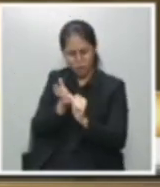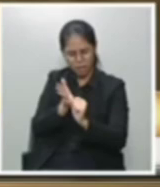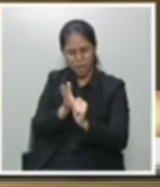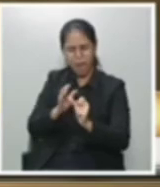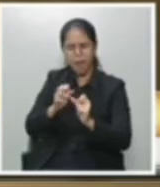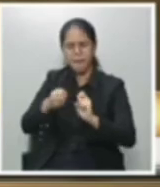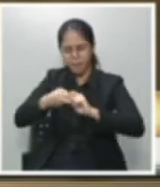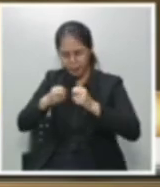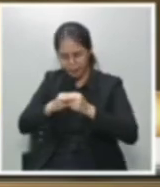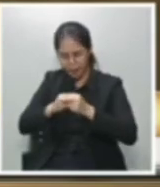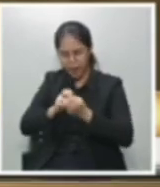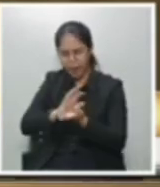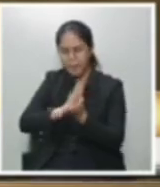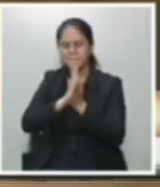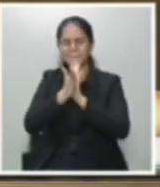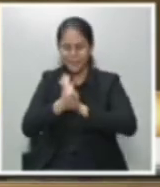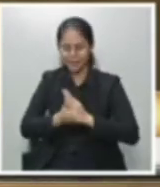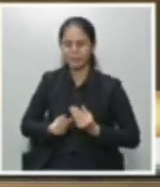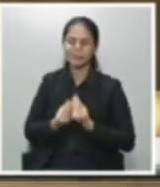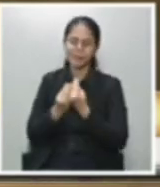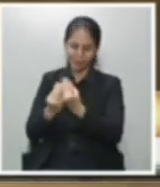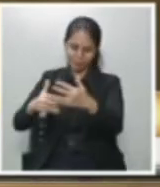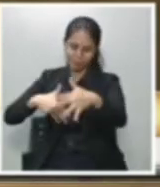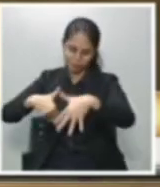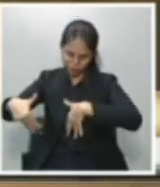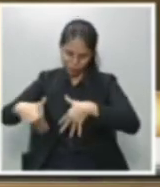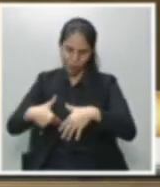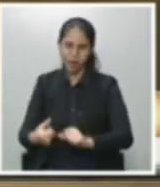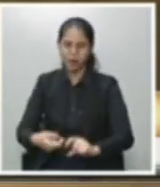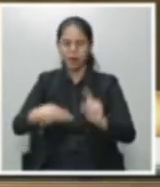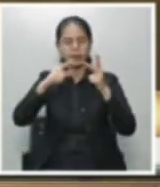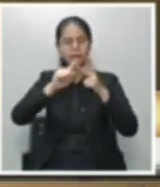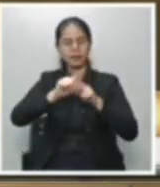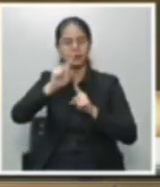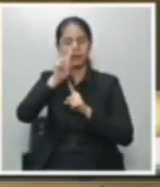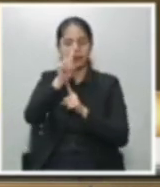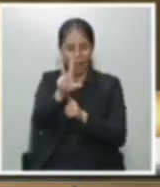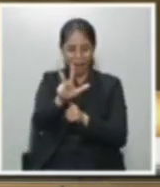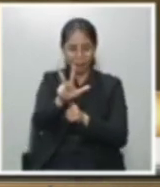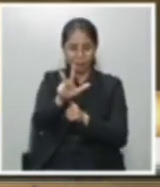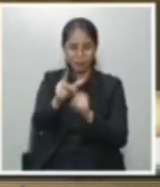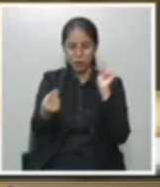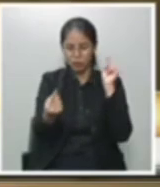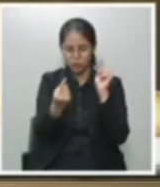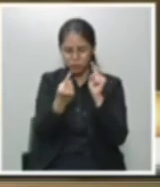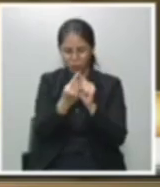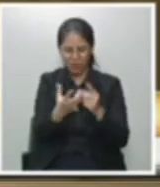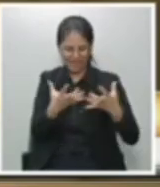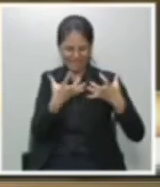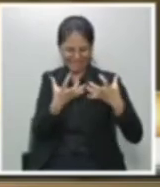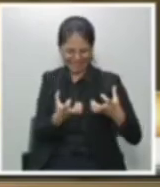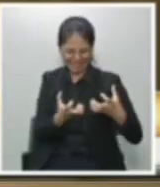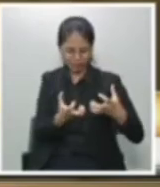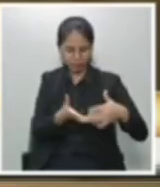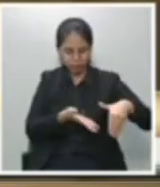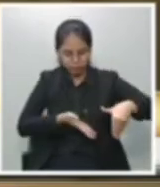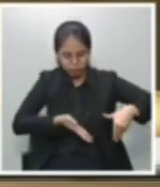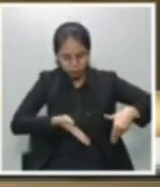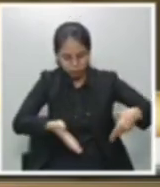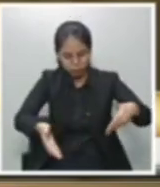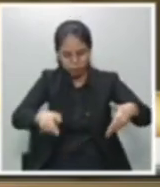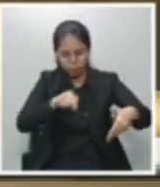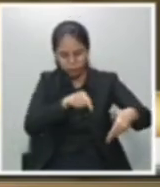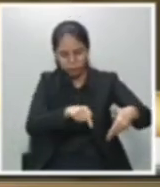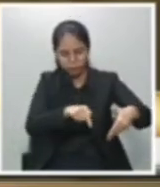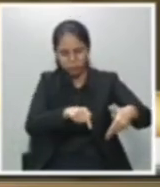ค่ะเรื่องที่3ค่ะต่อขยายถนนคอนกรีตเป็นถนนเส้นทางจากบ้าน นามนตำบลเซิม